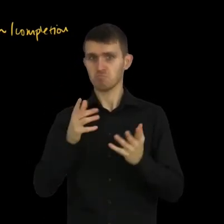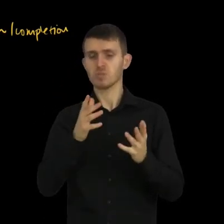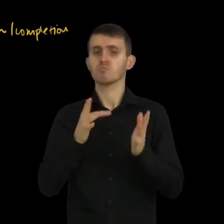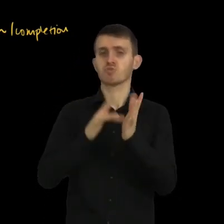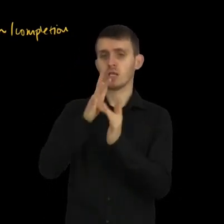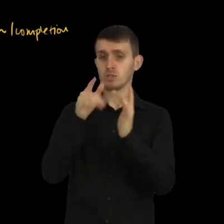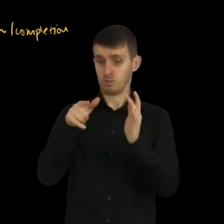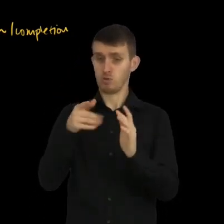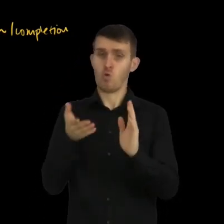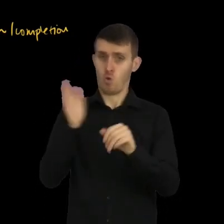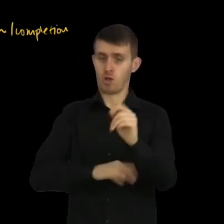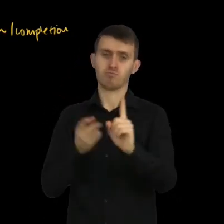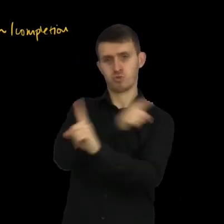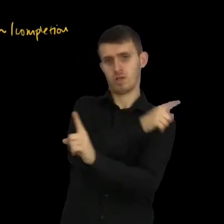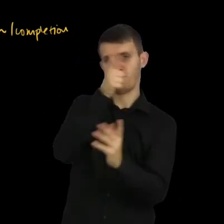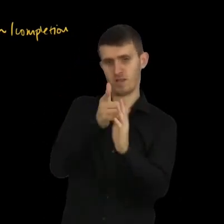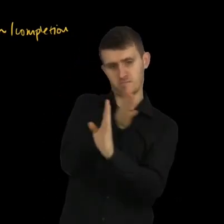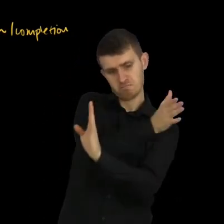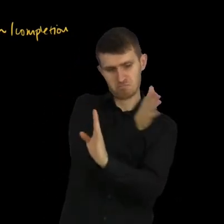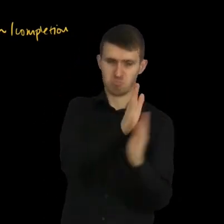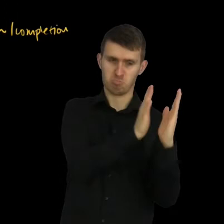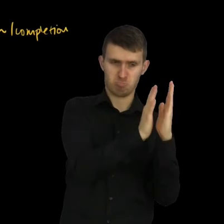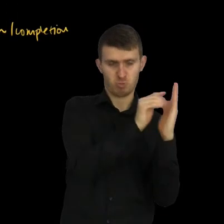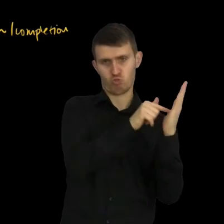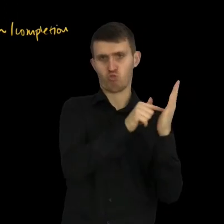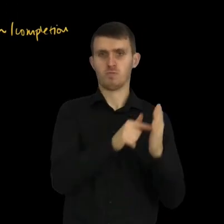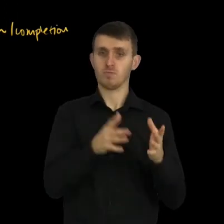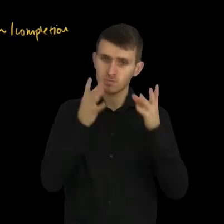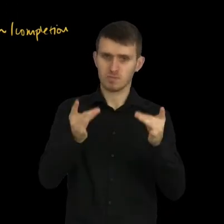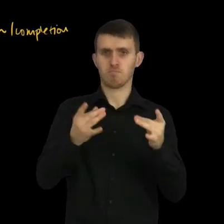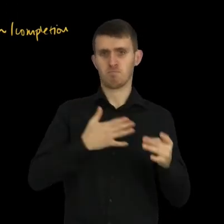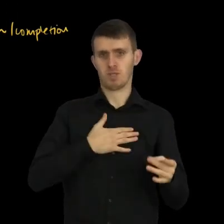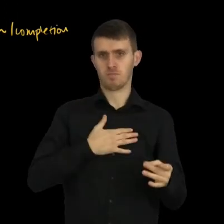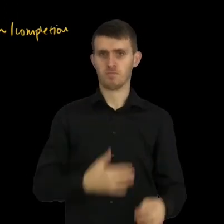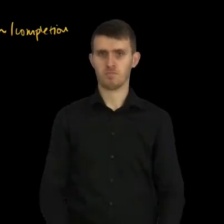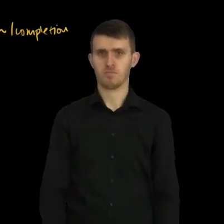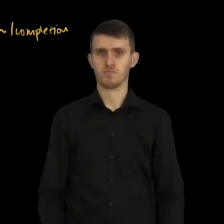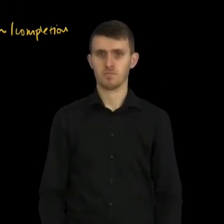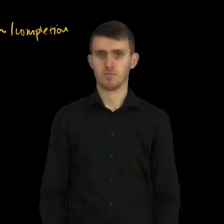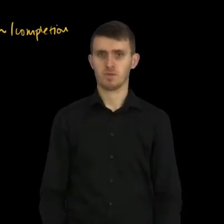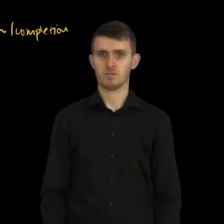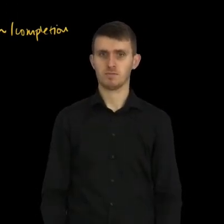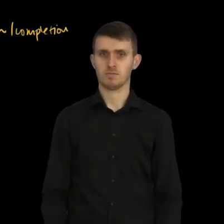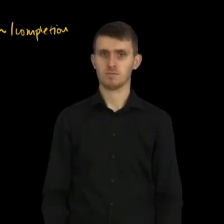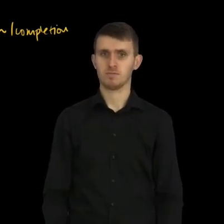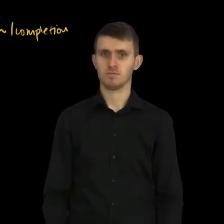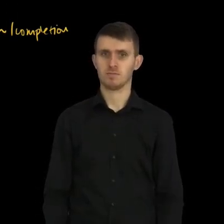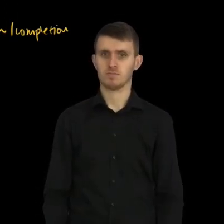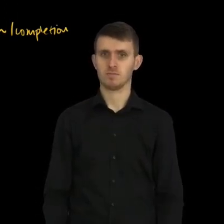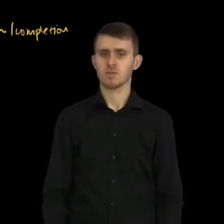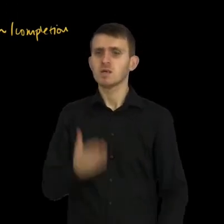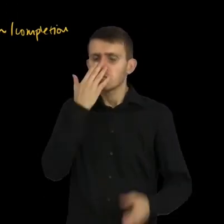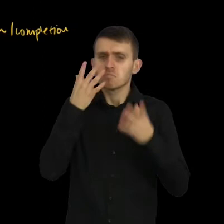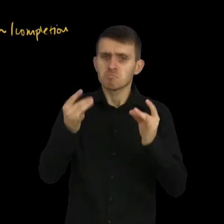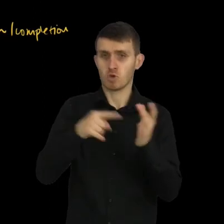więcej z roku 2008 przed naszą erą czyli przed chrystusem mniej więcej z tego